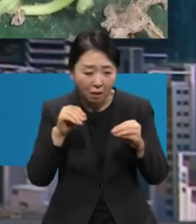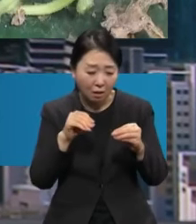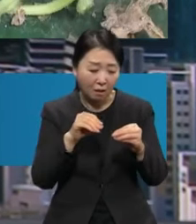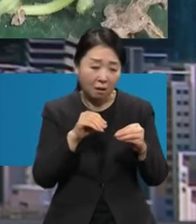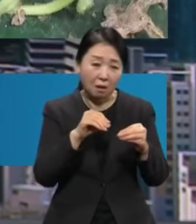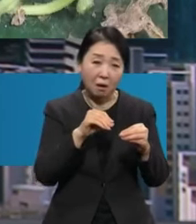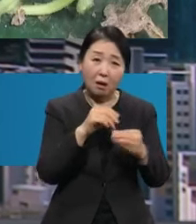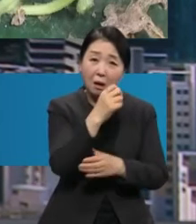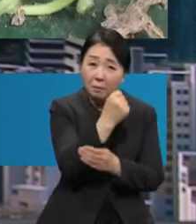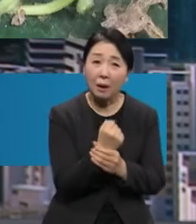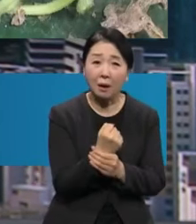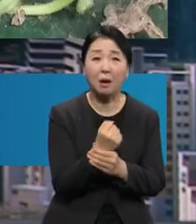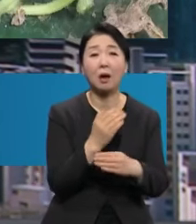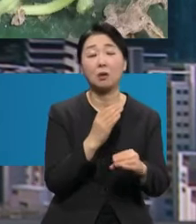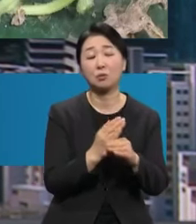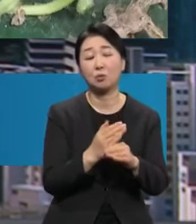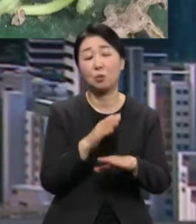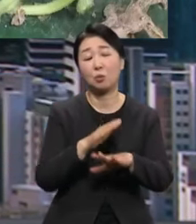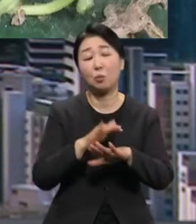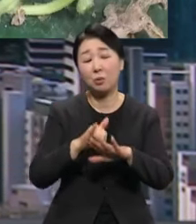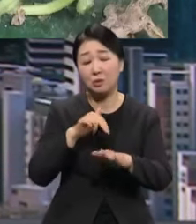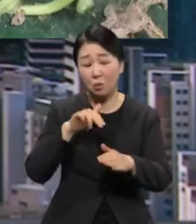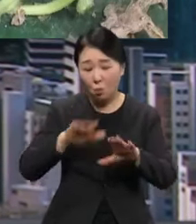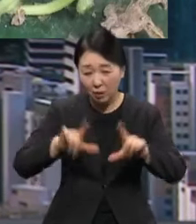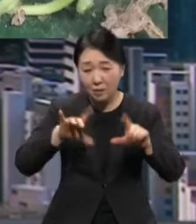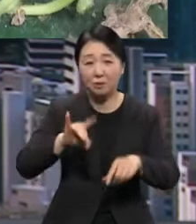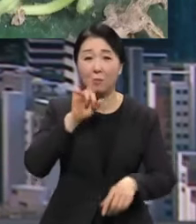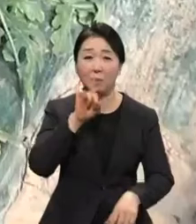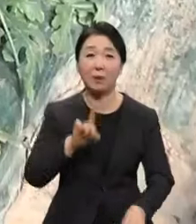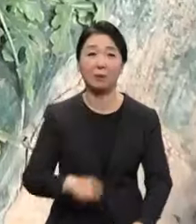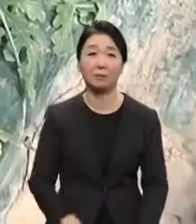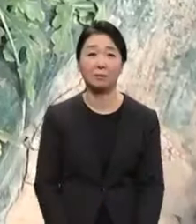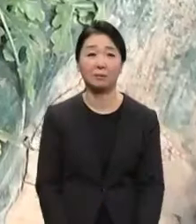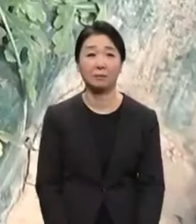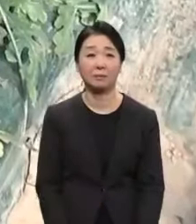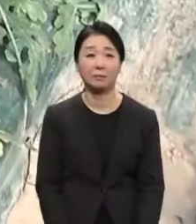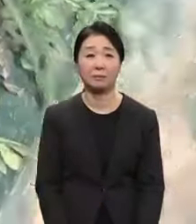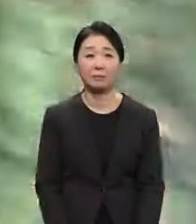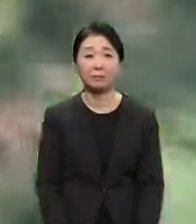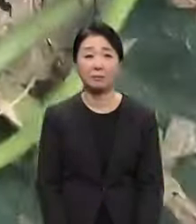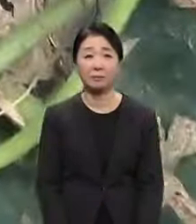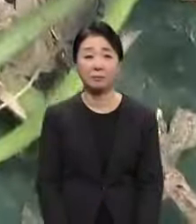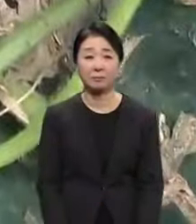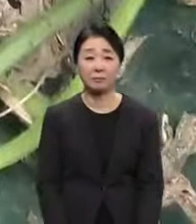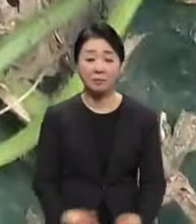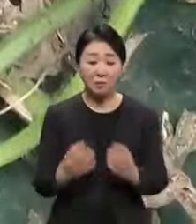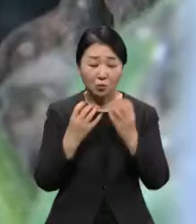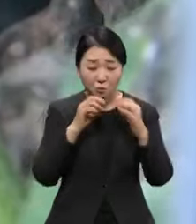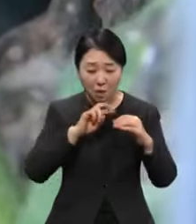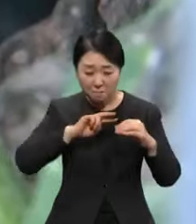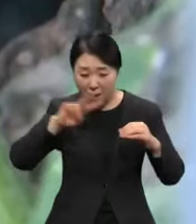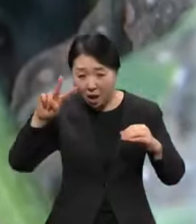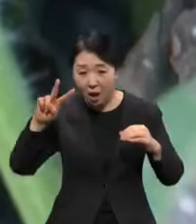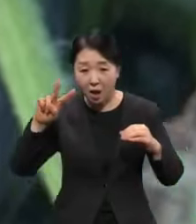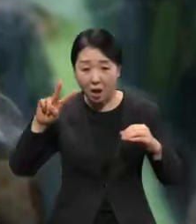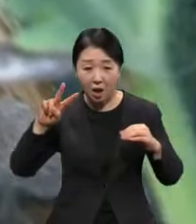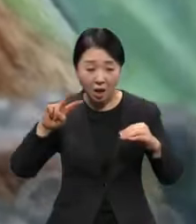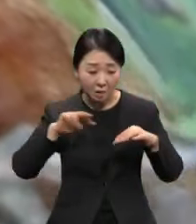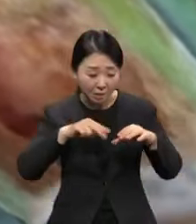모읍니다 어떻게 된 일인지 배승주 기자가 취재했습니다 수박이 터져 벌어졌고